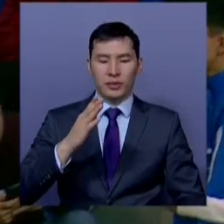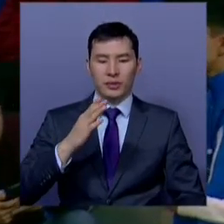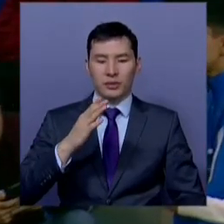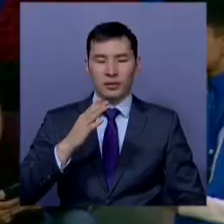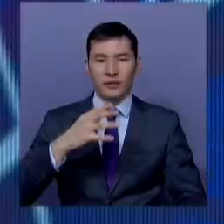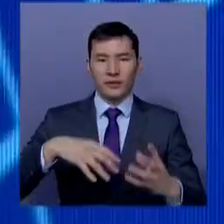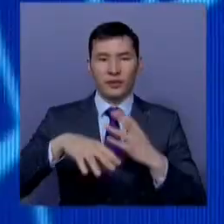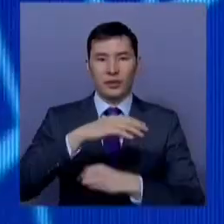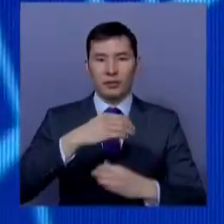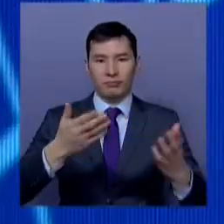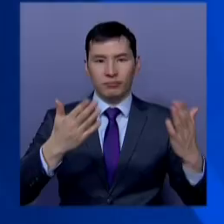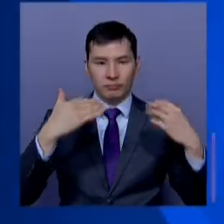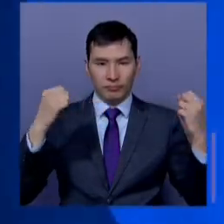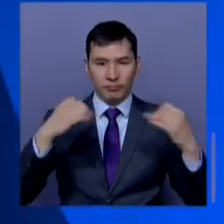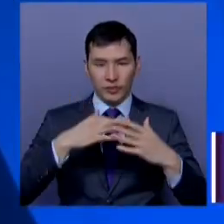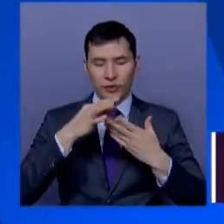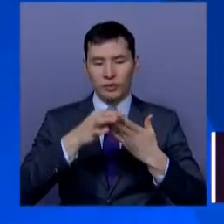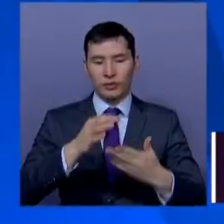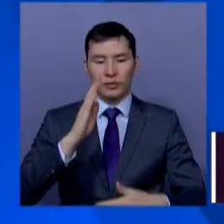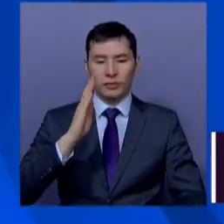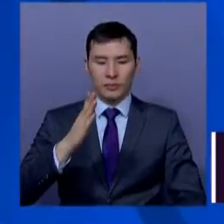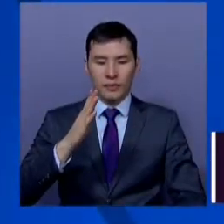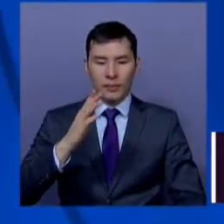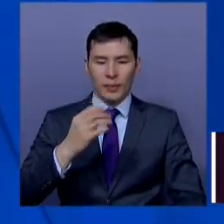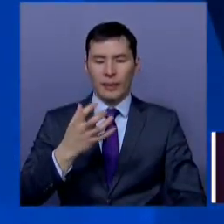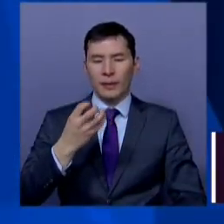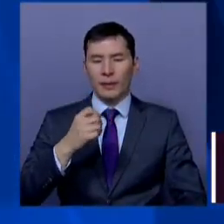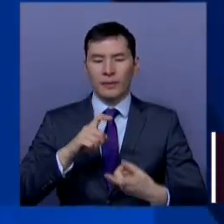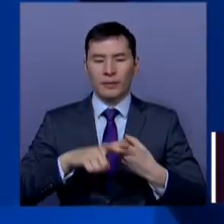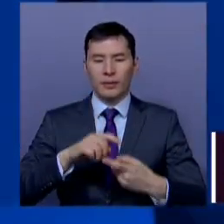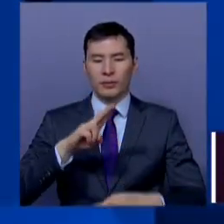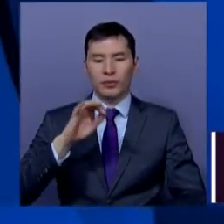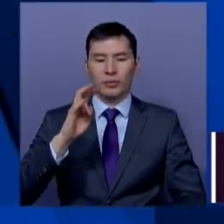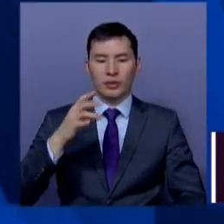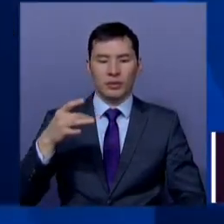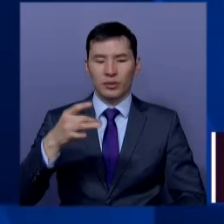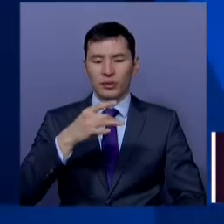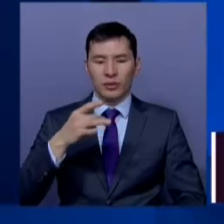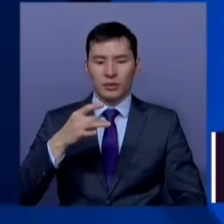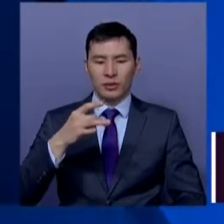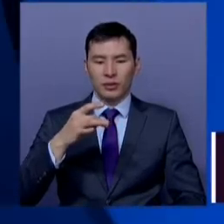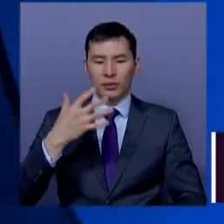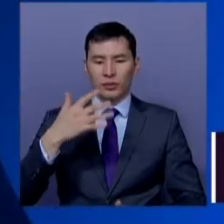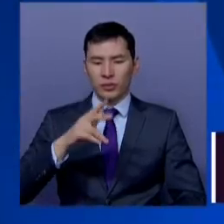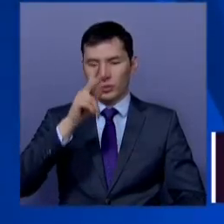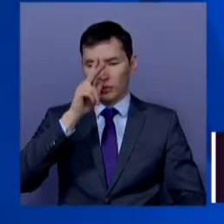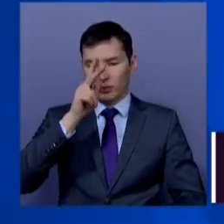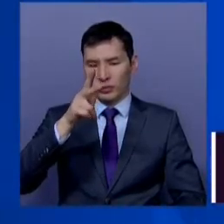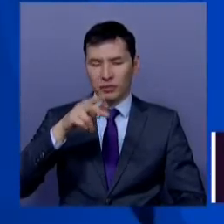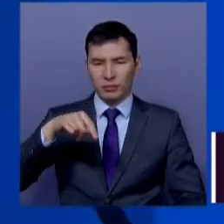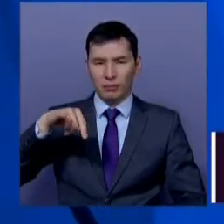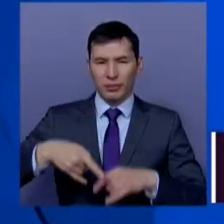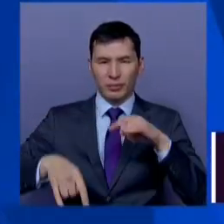өздеріңізді жинап шешімін айтатын боламыз. Ал кәріз жүйесі мен су құбырлары жүргізіп жатқан Думан ықшам ауданының тұрғындары да 3 жылдан бері ойлы шұңқыр